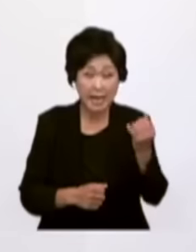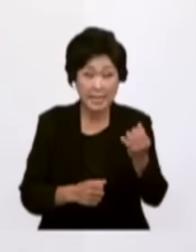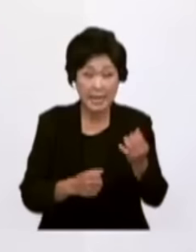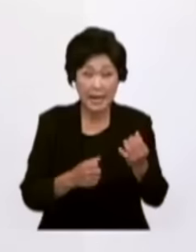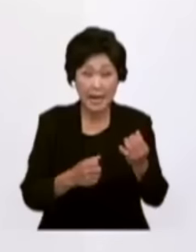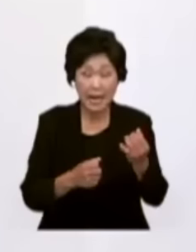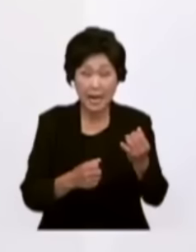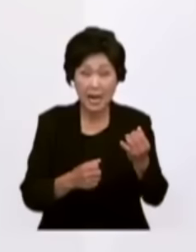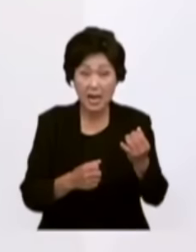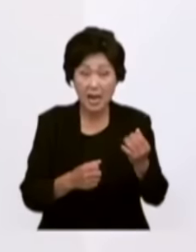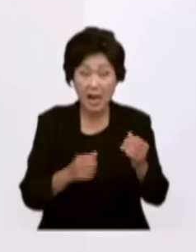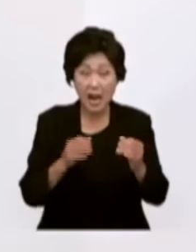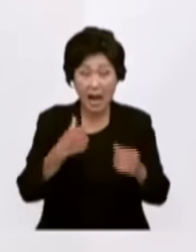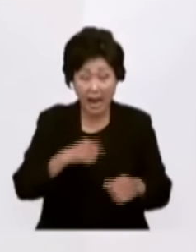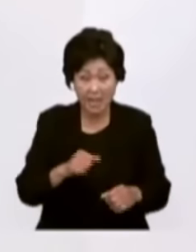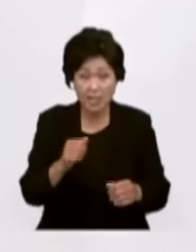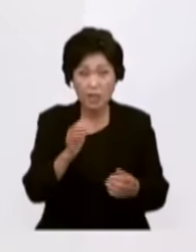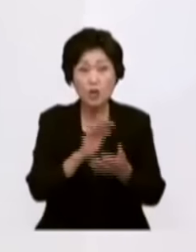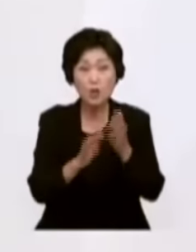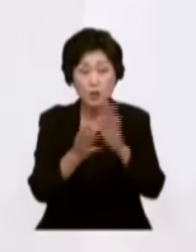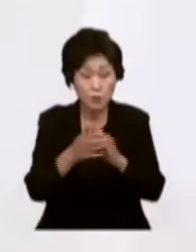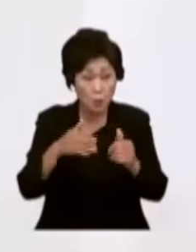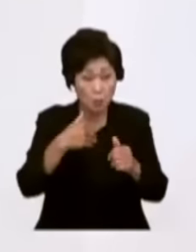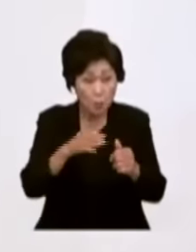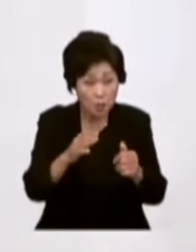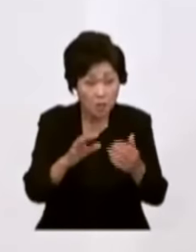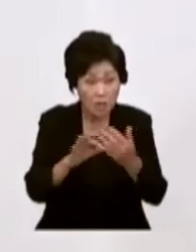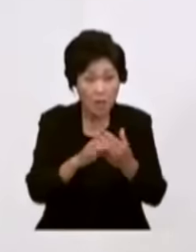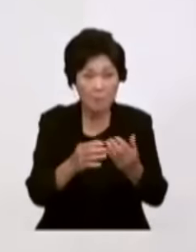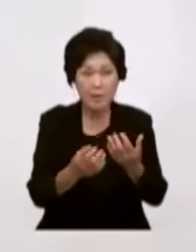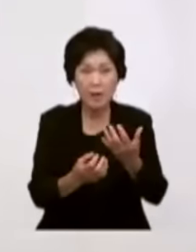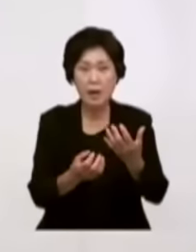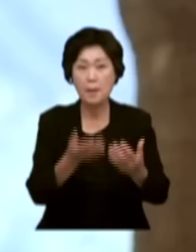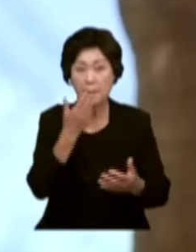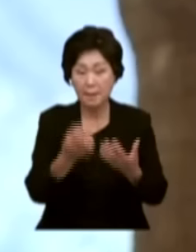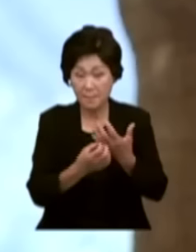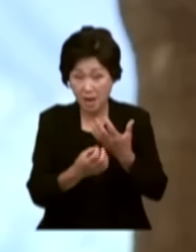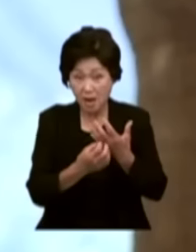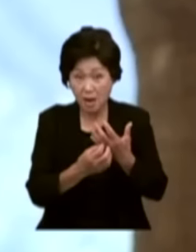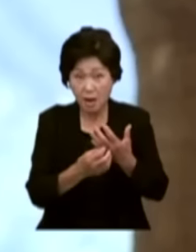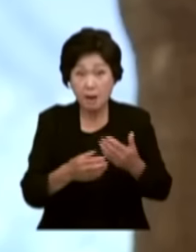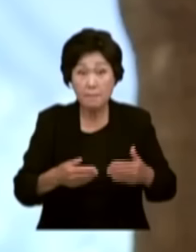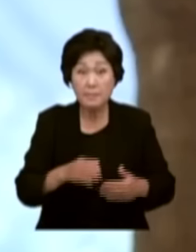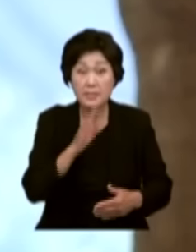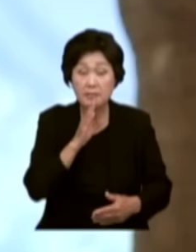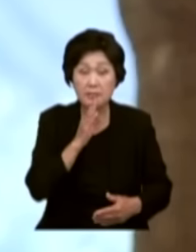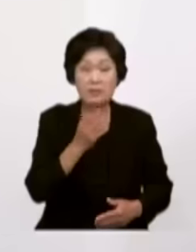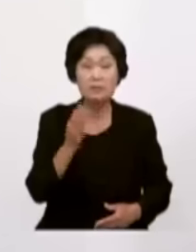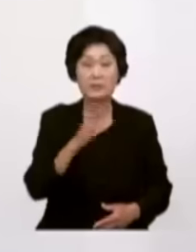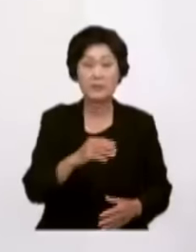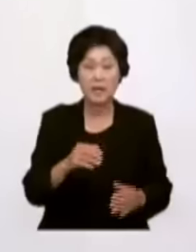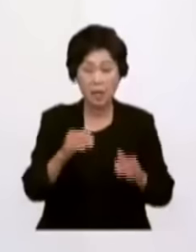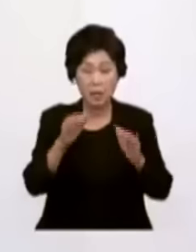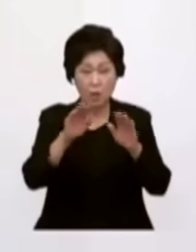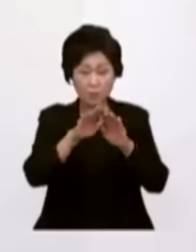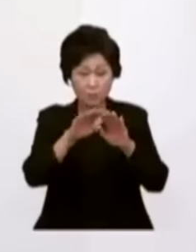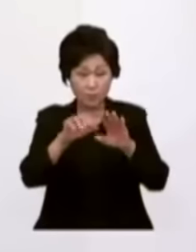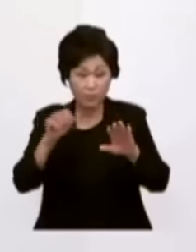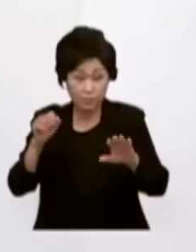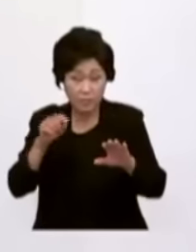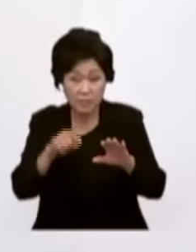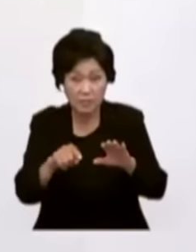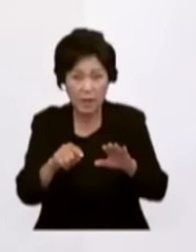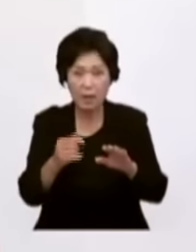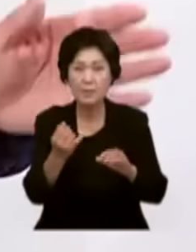유치원을 보내려면 이 아내가 준비해야 되거든 방 문을 열고 쑥 들어가면 아내가 아직도 자고 있어 그럼 내가 그때 왜 아직도 안 일어나면 어떡해 라고